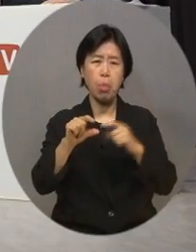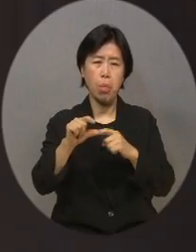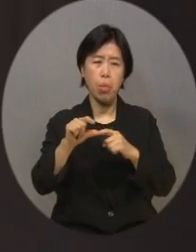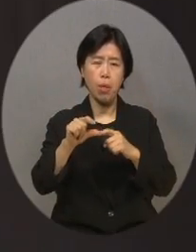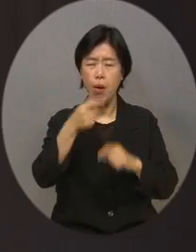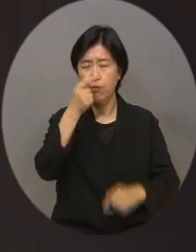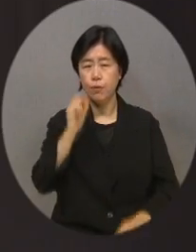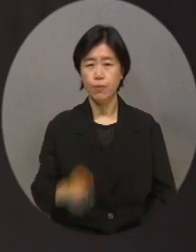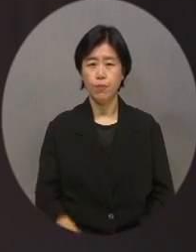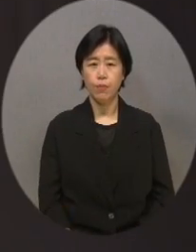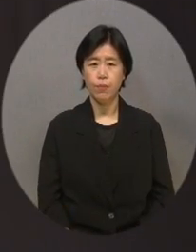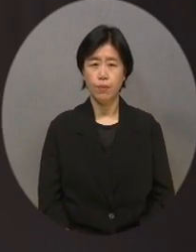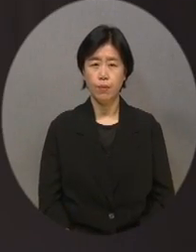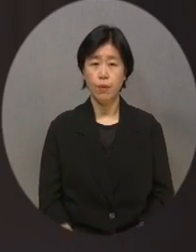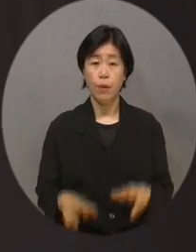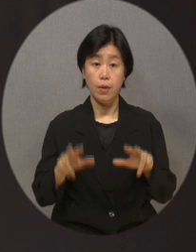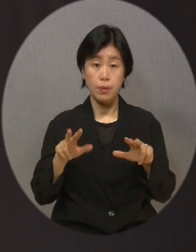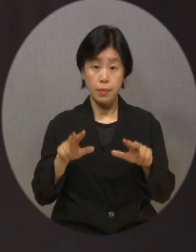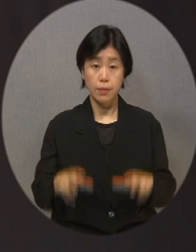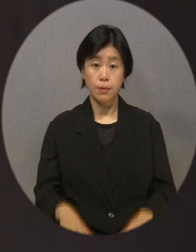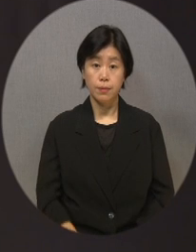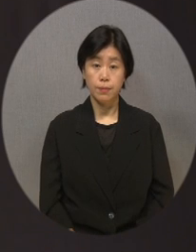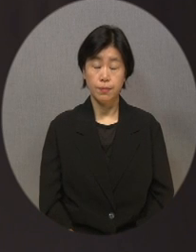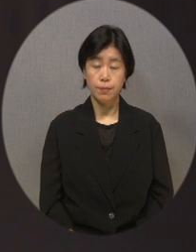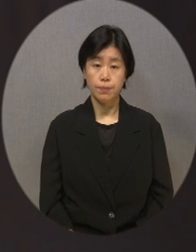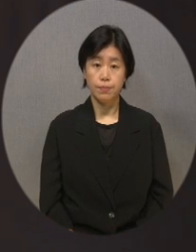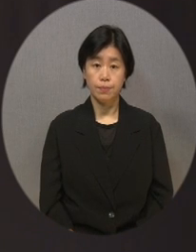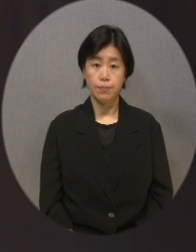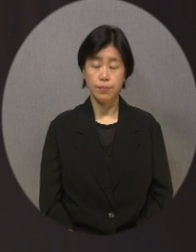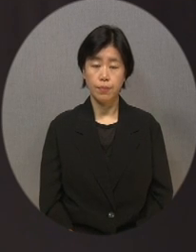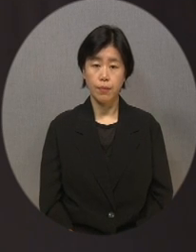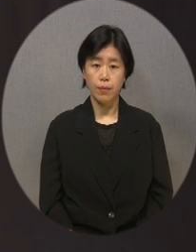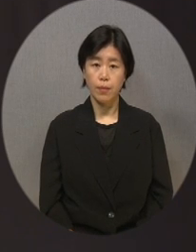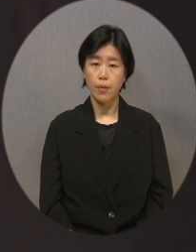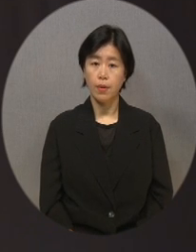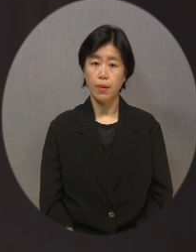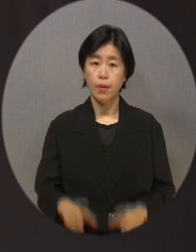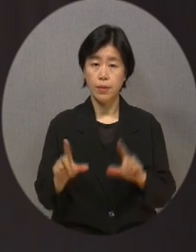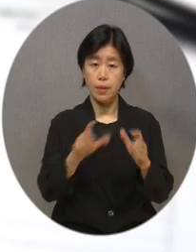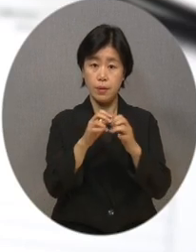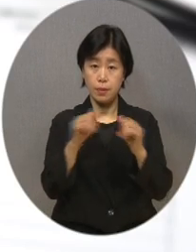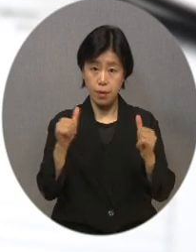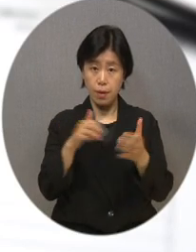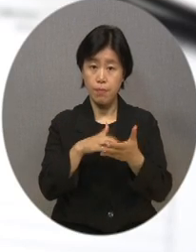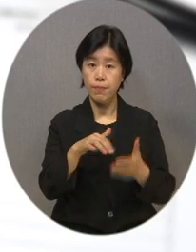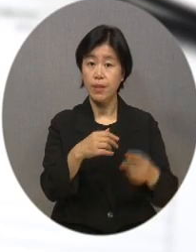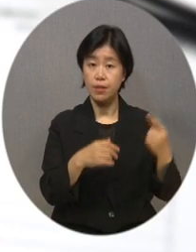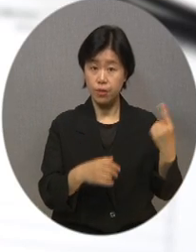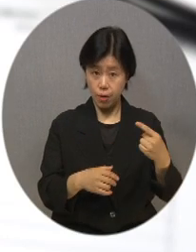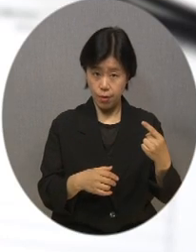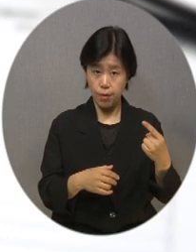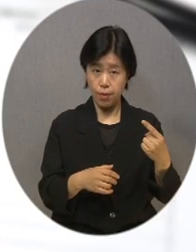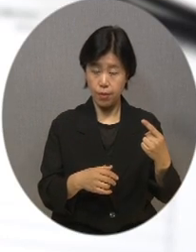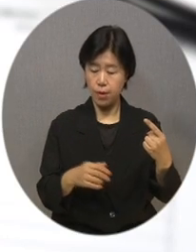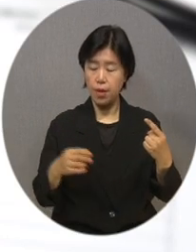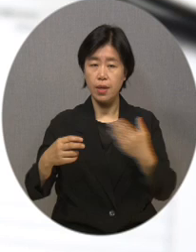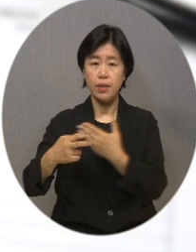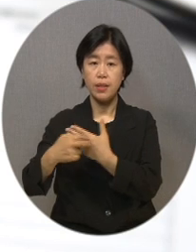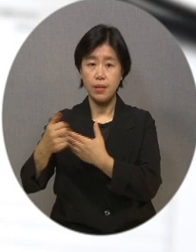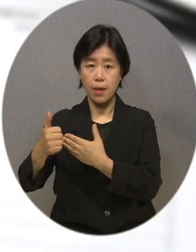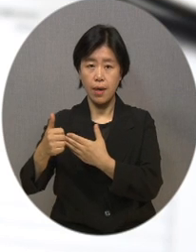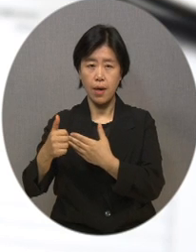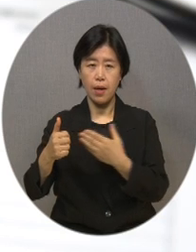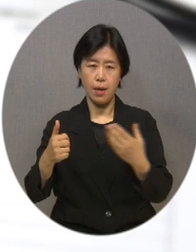북부권은 지금 전국적으로 놓고 봤어도 인구 1,000명당 의사 수가 11위에 이를 만큼